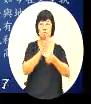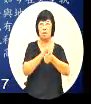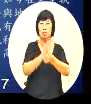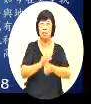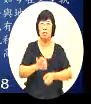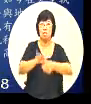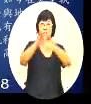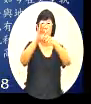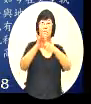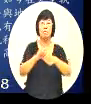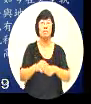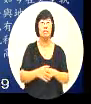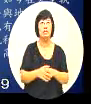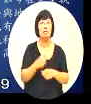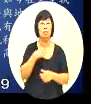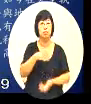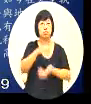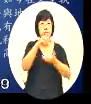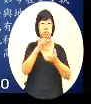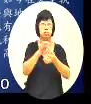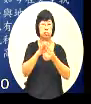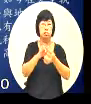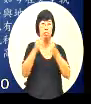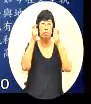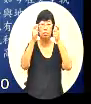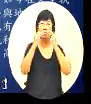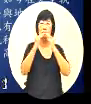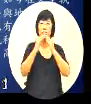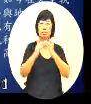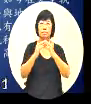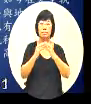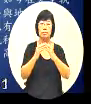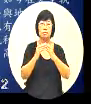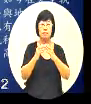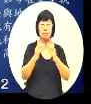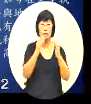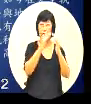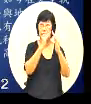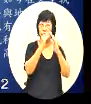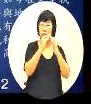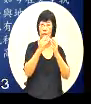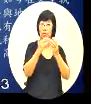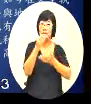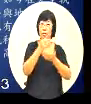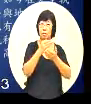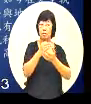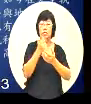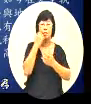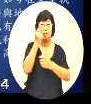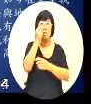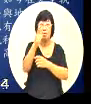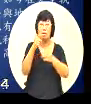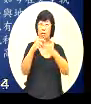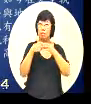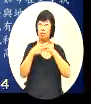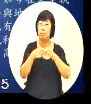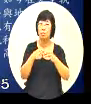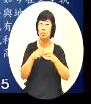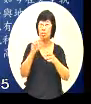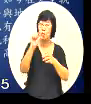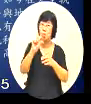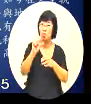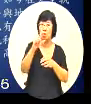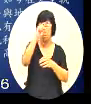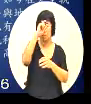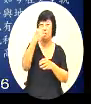易啦。那么我提到了，我们要把高雄的那个低房价低薪资能够拉高，那就是要好很充